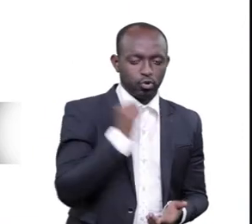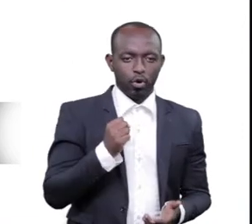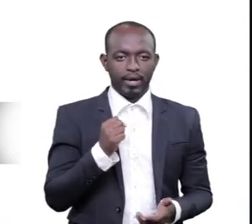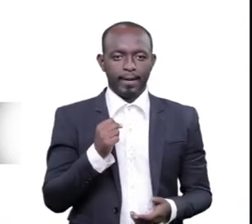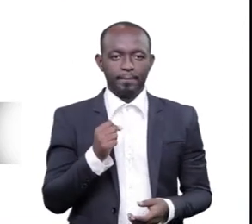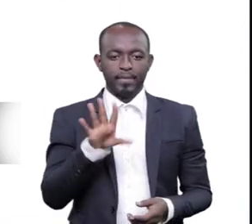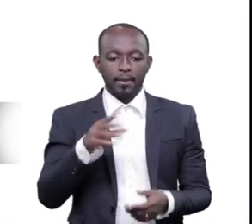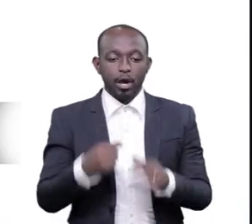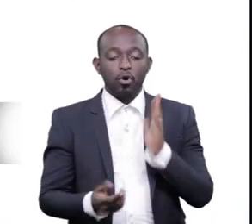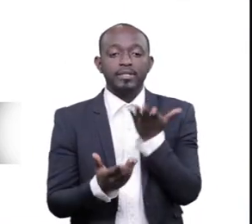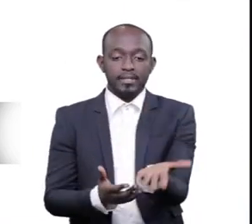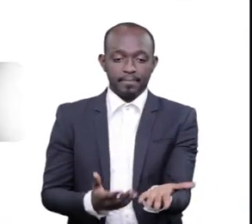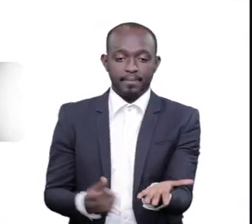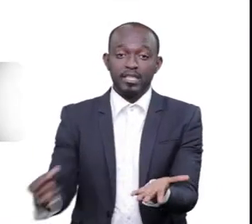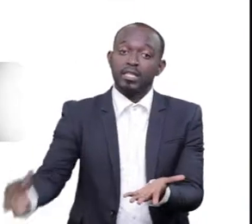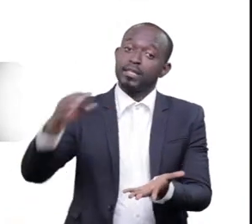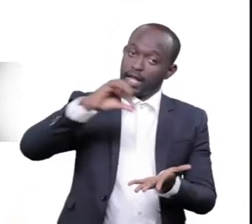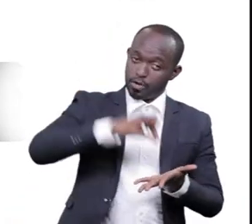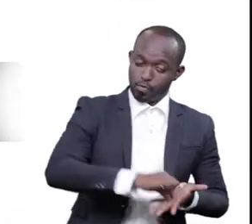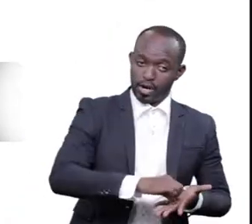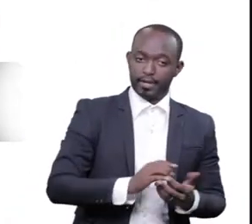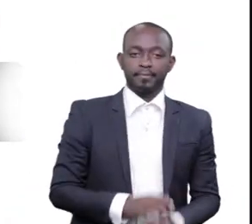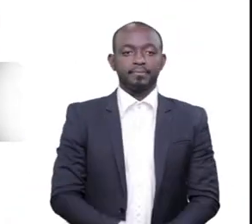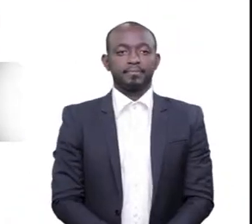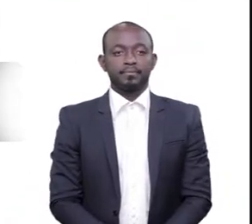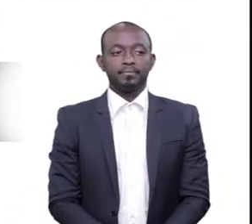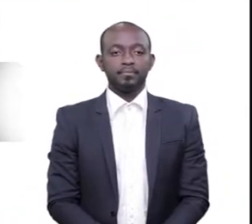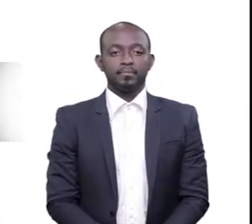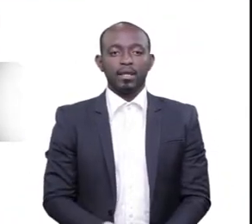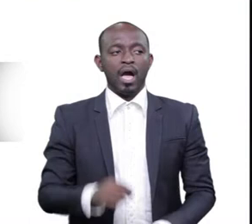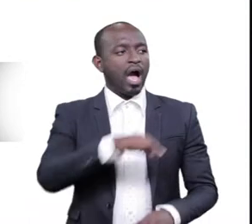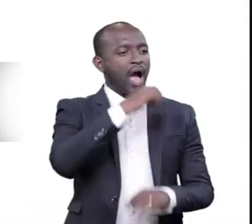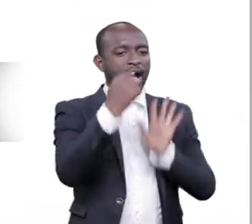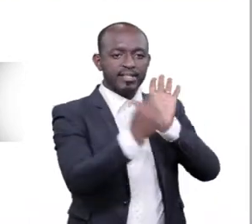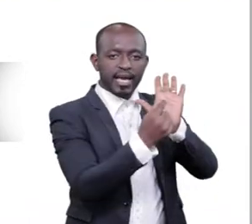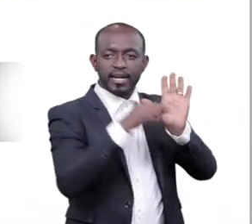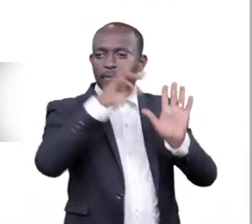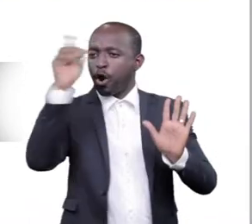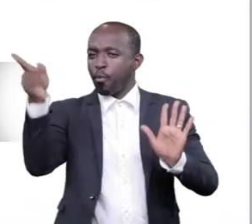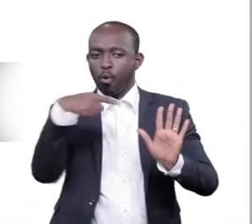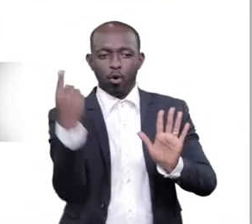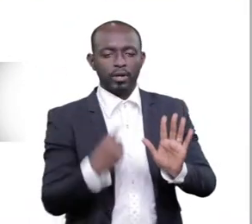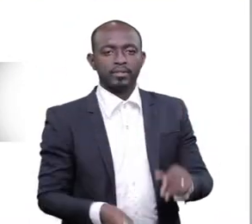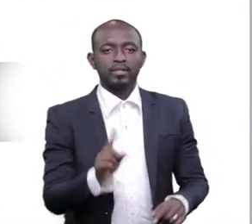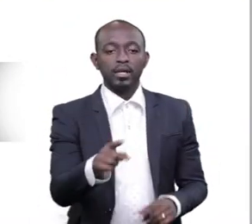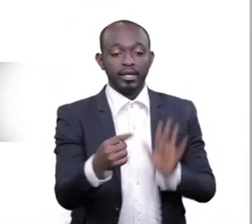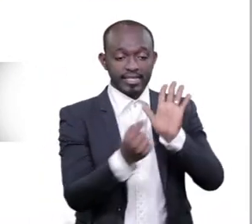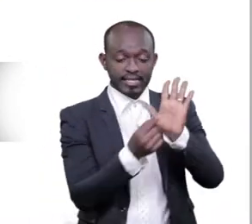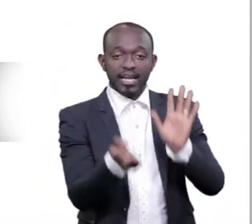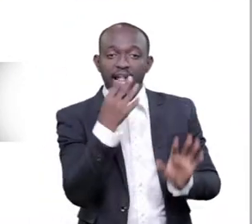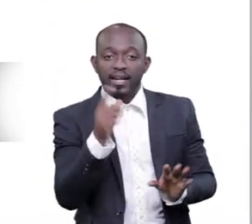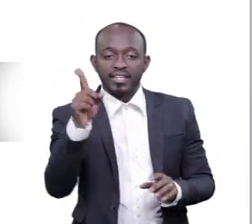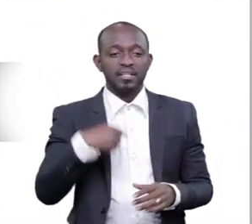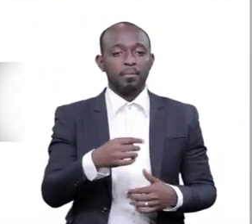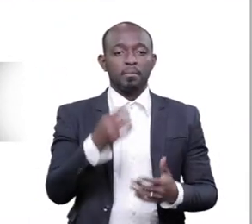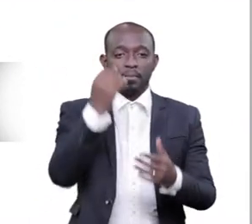ngo nihimuhereze ndakimuhereza akereka ishuri ryose aravuga ngo iki kinini cy'abantu barwaye sida ngo kandi nawe undi